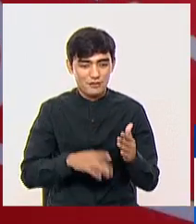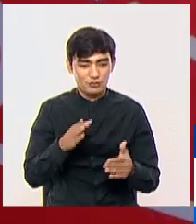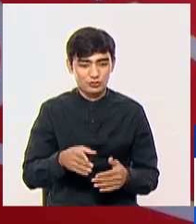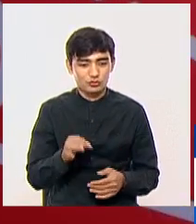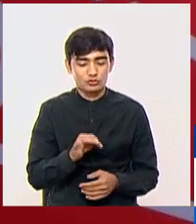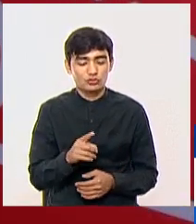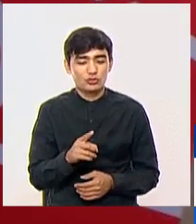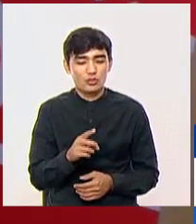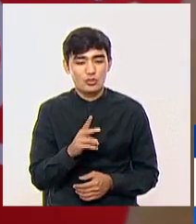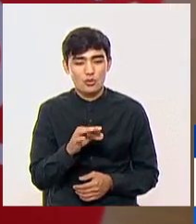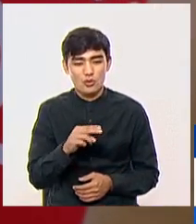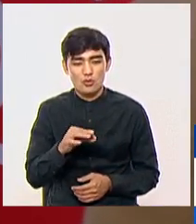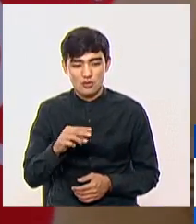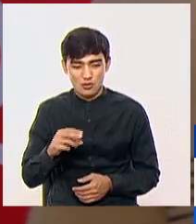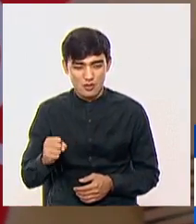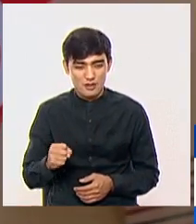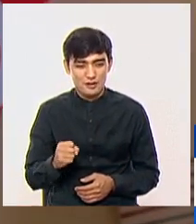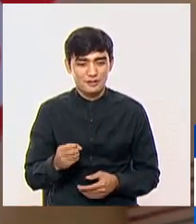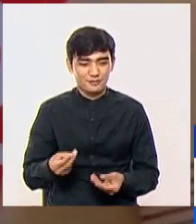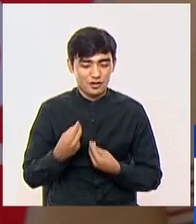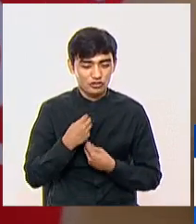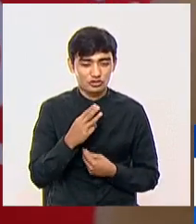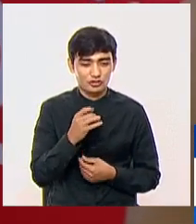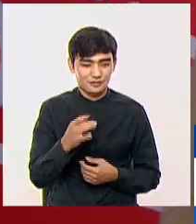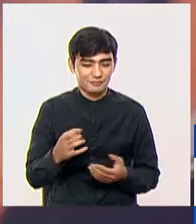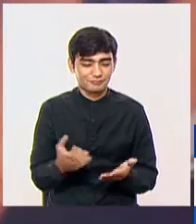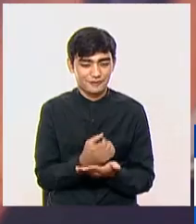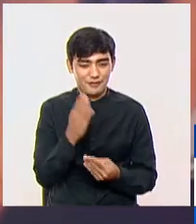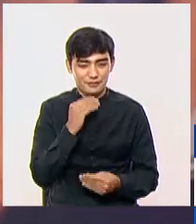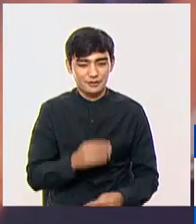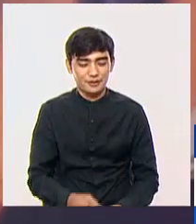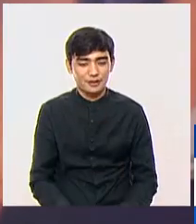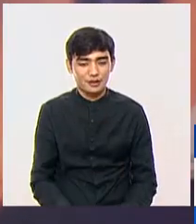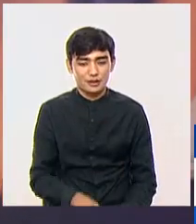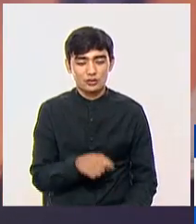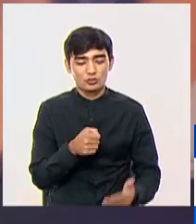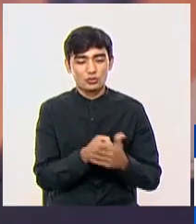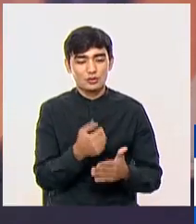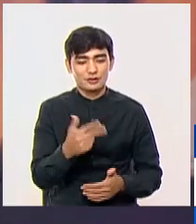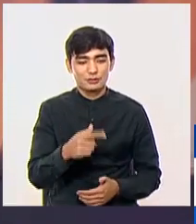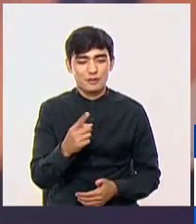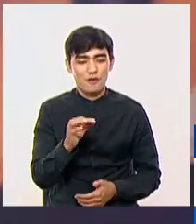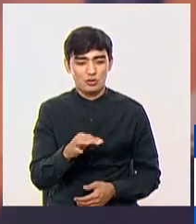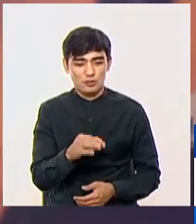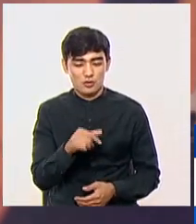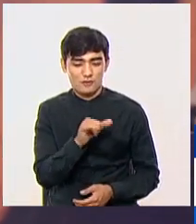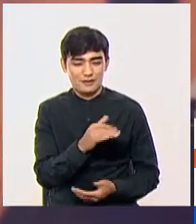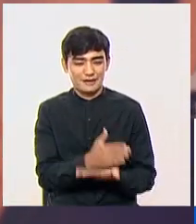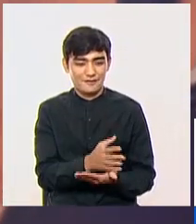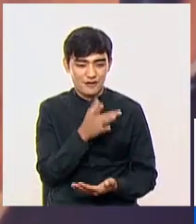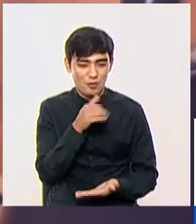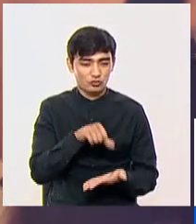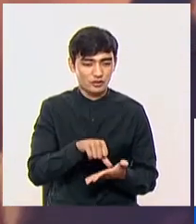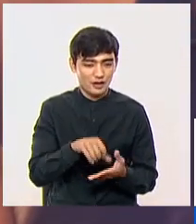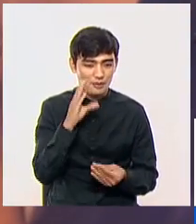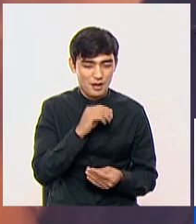в то, что Coca-Cola вот дает такой шанс. До 31 октября у вас еще есть время